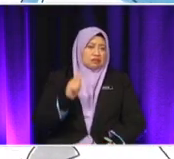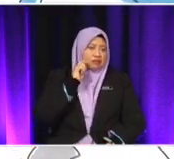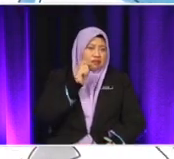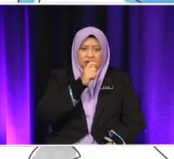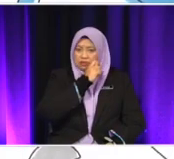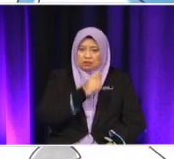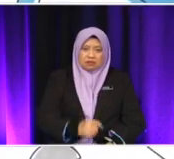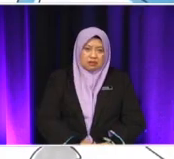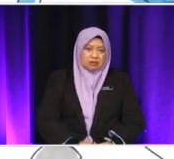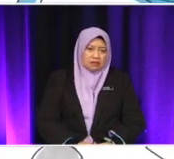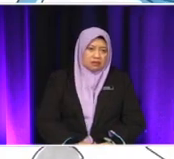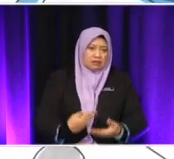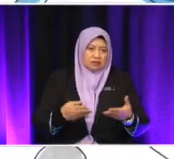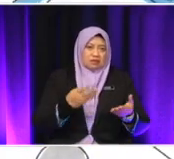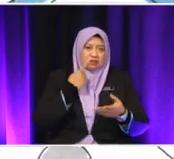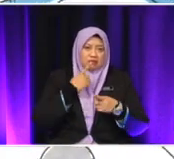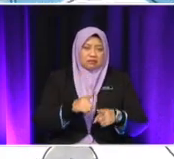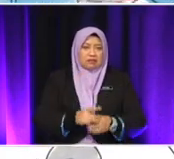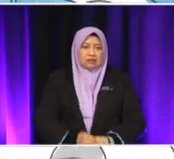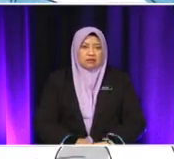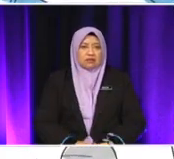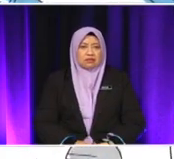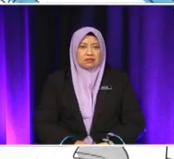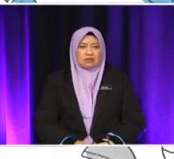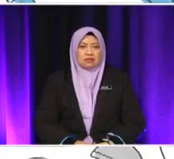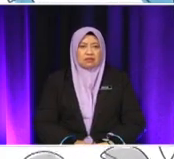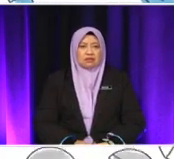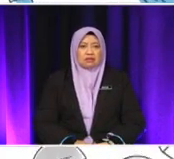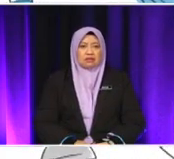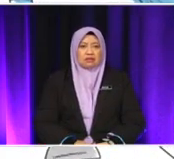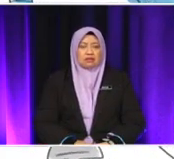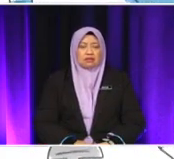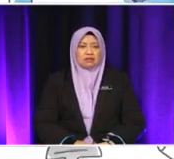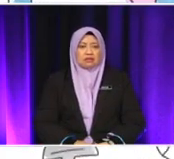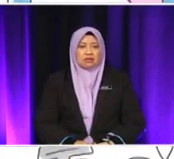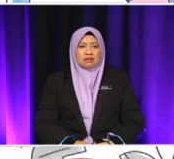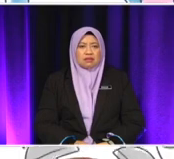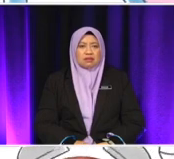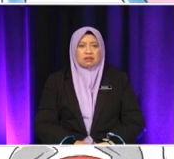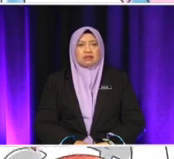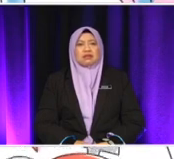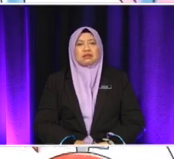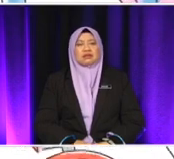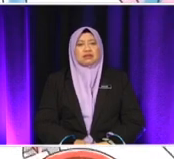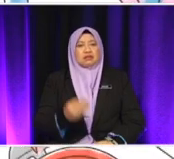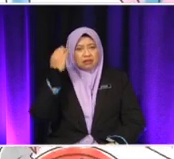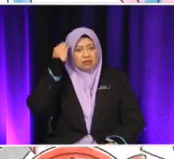berikan jawabannya kecelakaan harga menu akan menurun